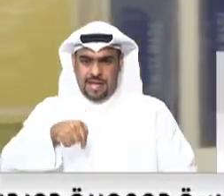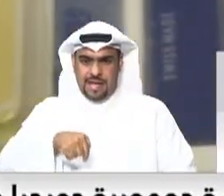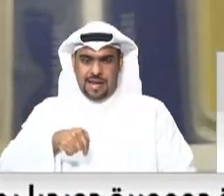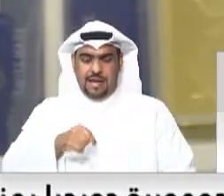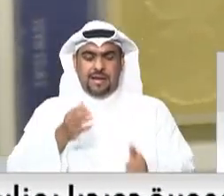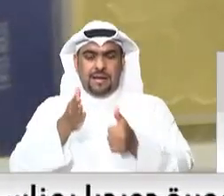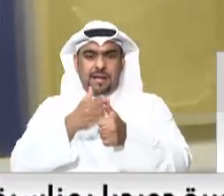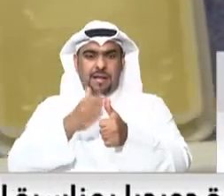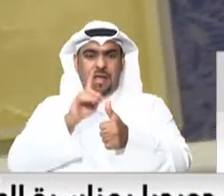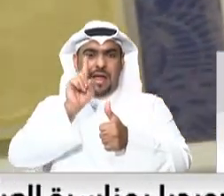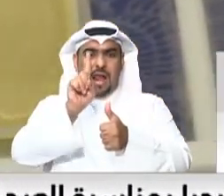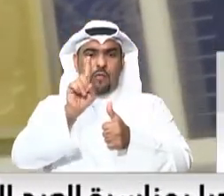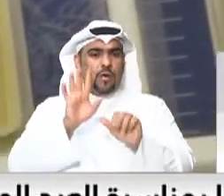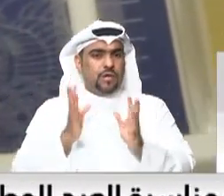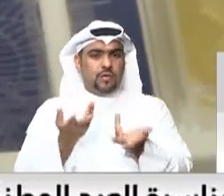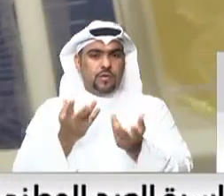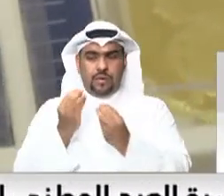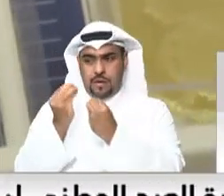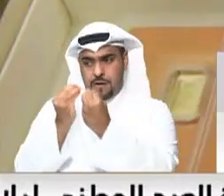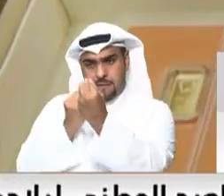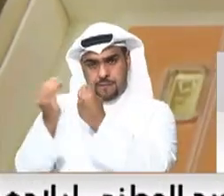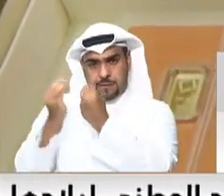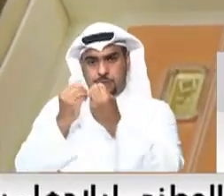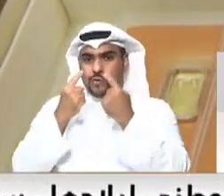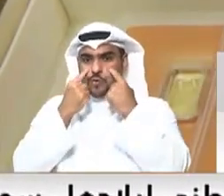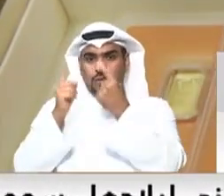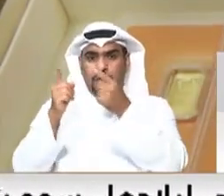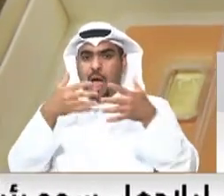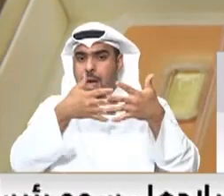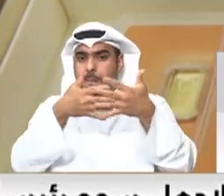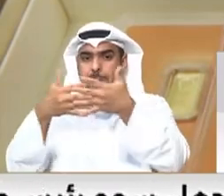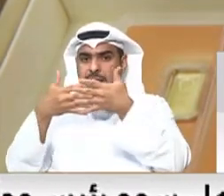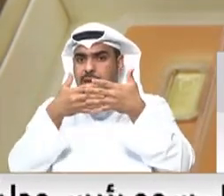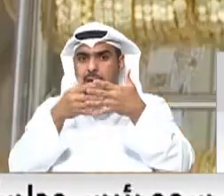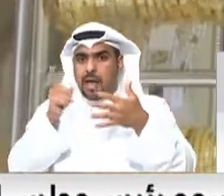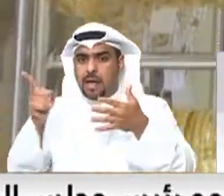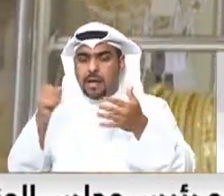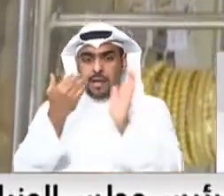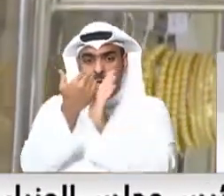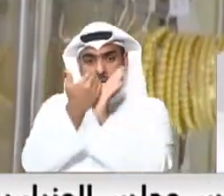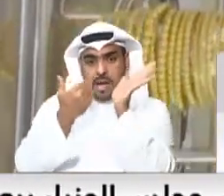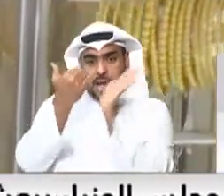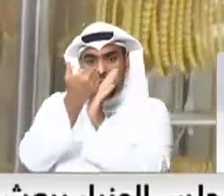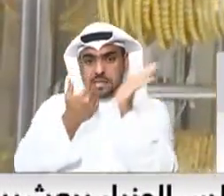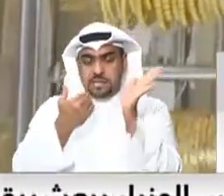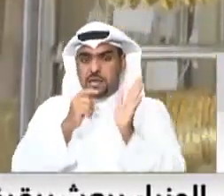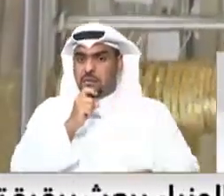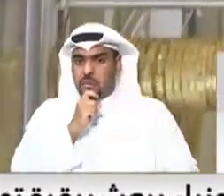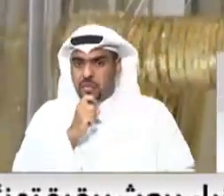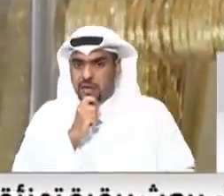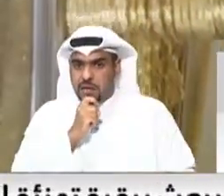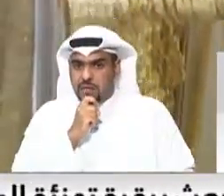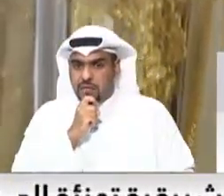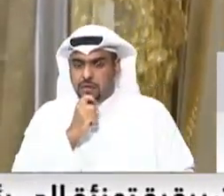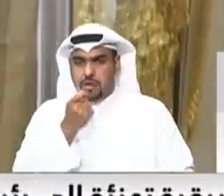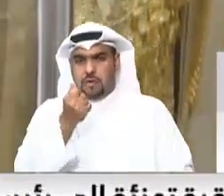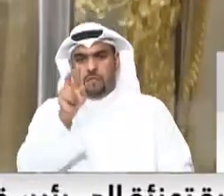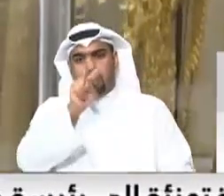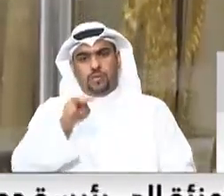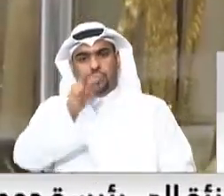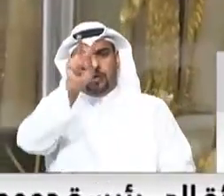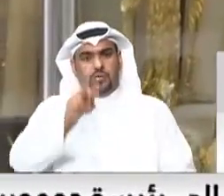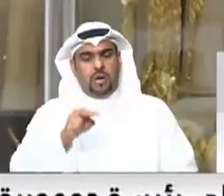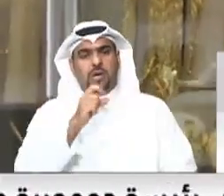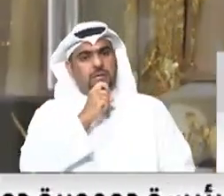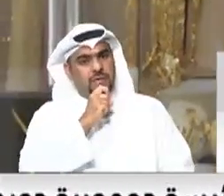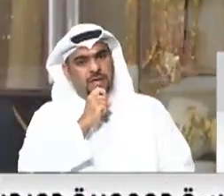الأمريكية ويترقبون تحرك السياسة النقدية التالي لمجلس الاحتياطي الاتحادي. هذا وقد ارتفع الذهب